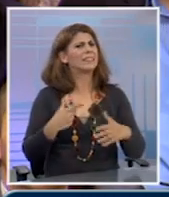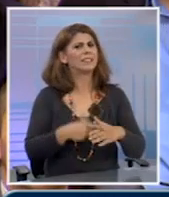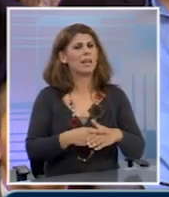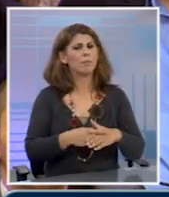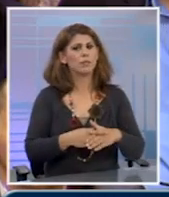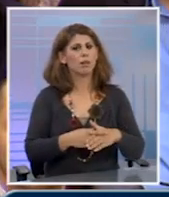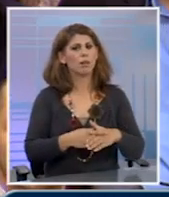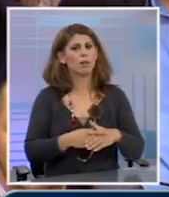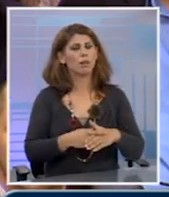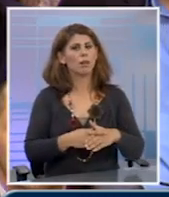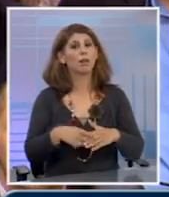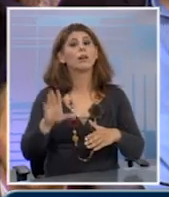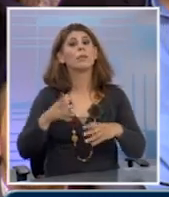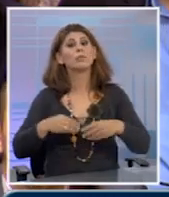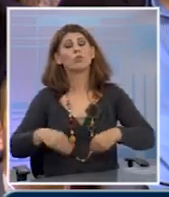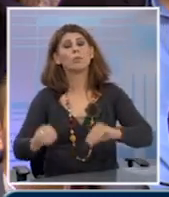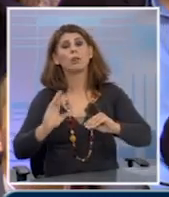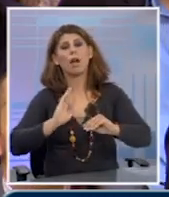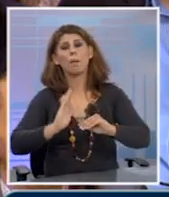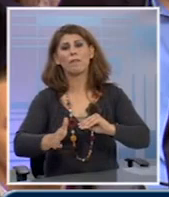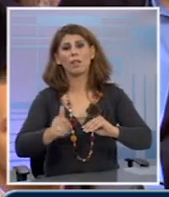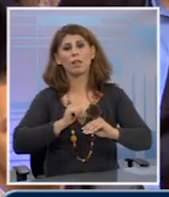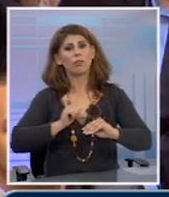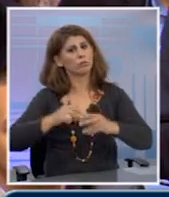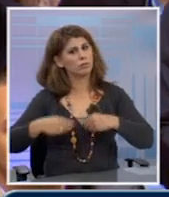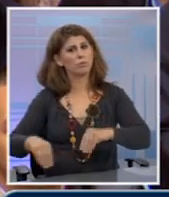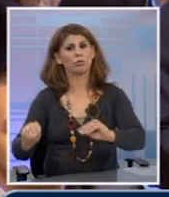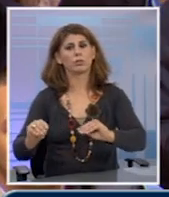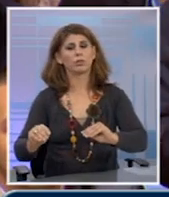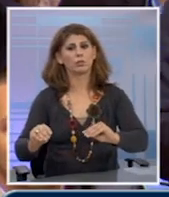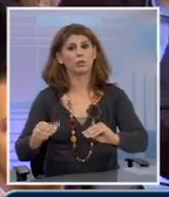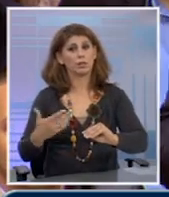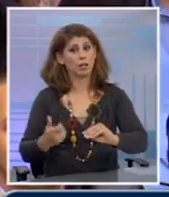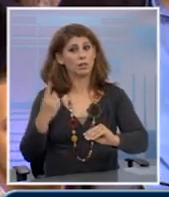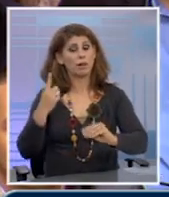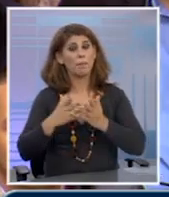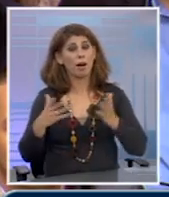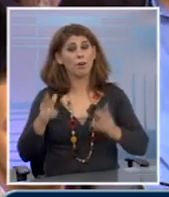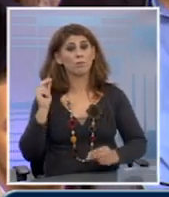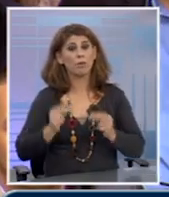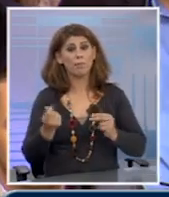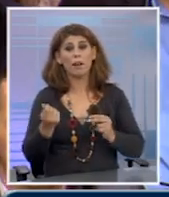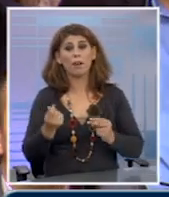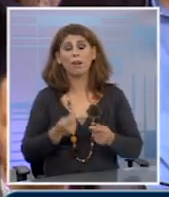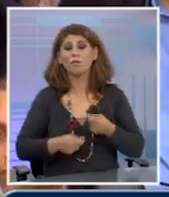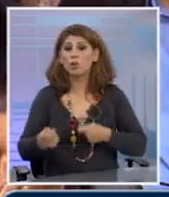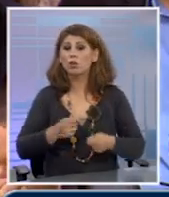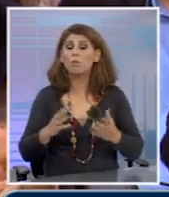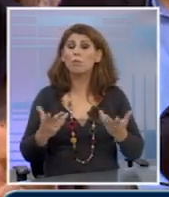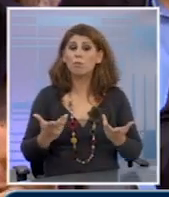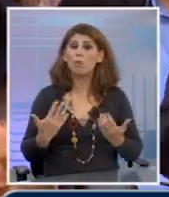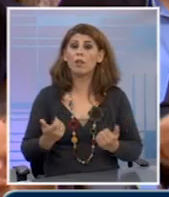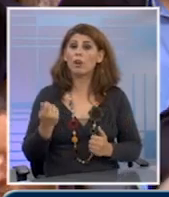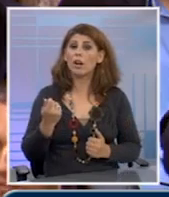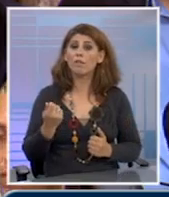τράπεζα να μην το πουλήσει κατευθείαν στον ιδιώτη διότι έχετε ένα μεγάλο πρόβλημα πρόβλημα ρευστότητος λέτε πώς θα βγούνε τα